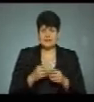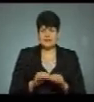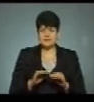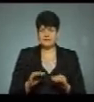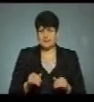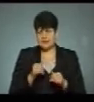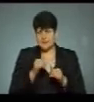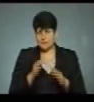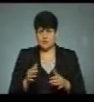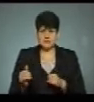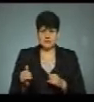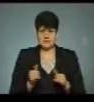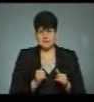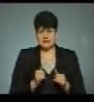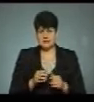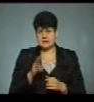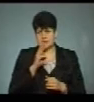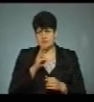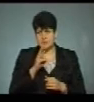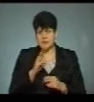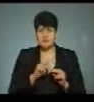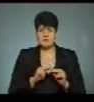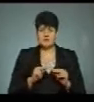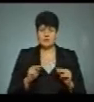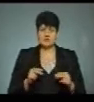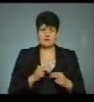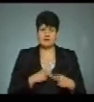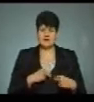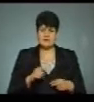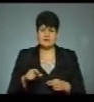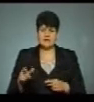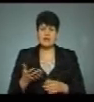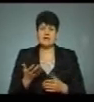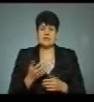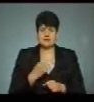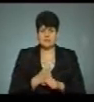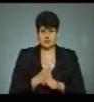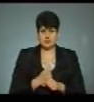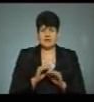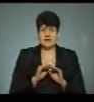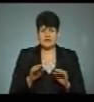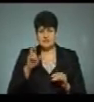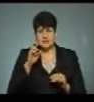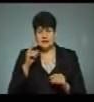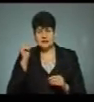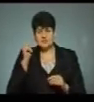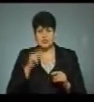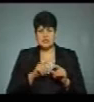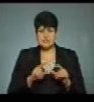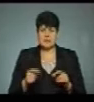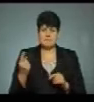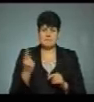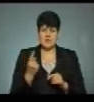не може забезпечити заробітної плати педагогічних працівників, які працюють. На рівні держави навчальних закладів